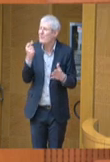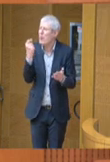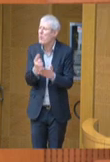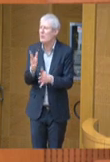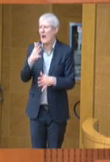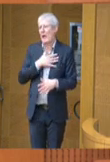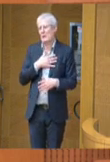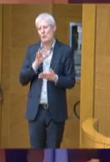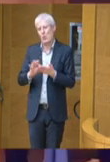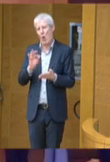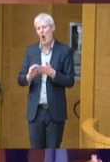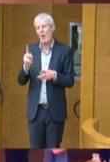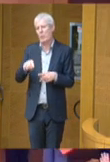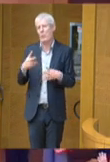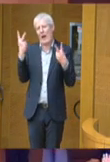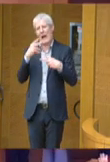realtà. Grazie.